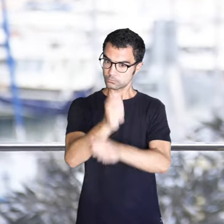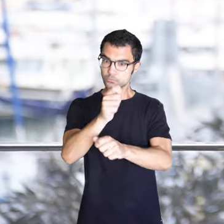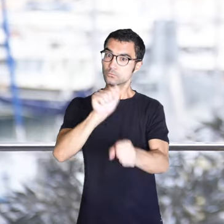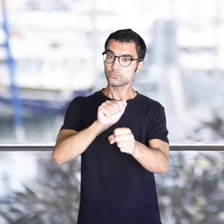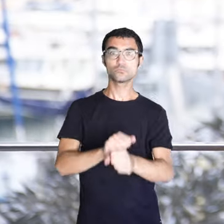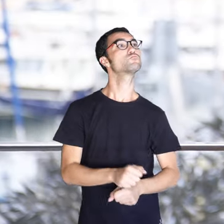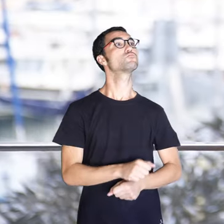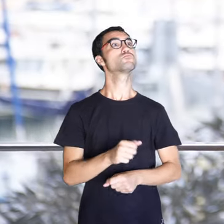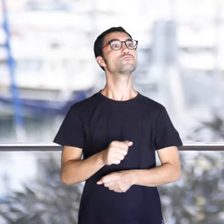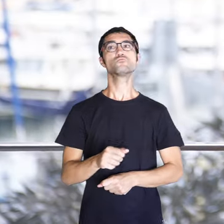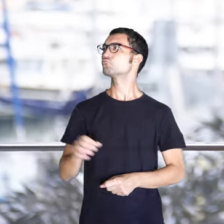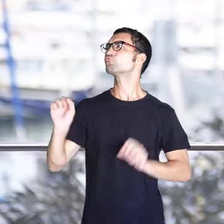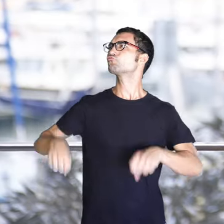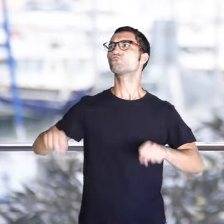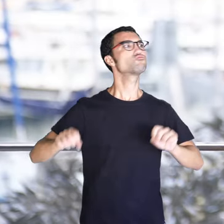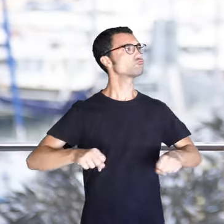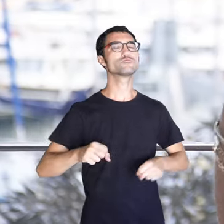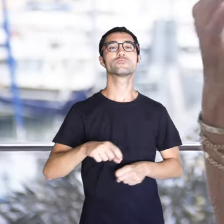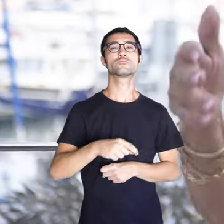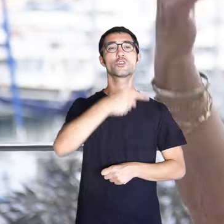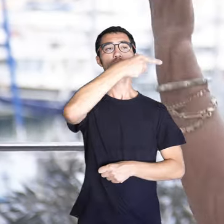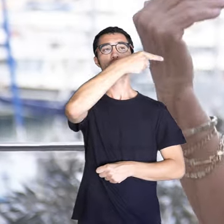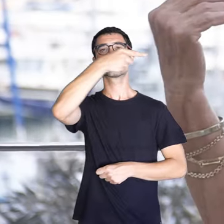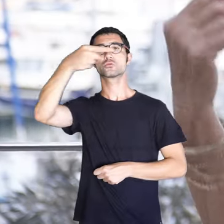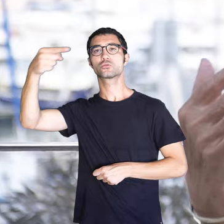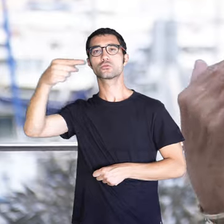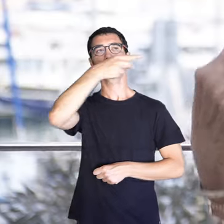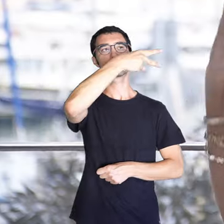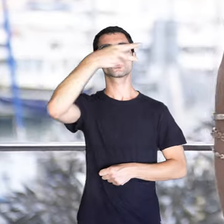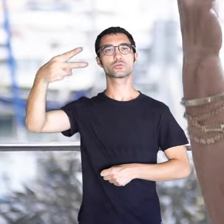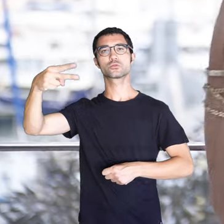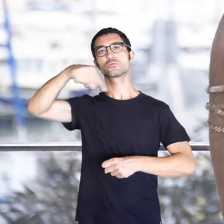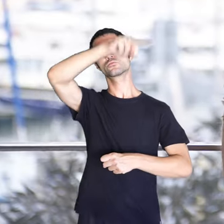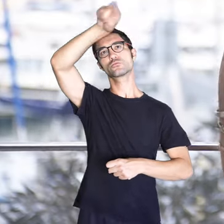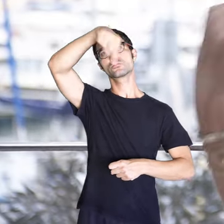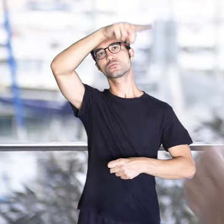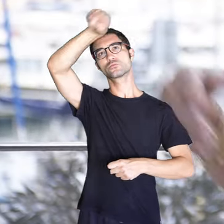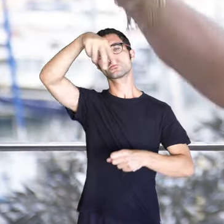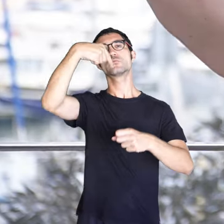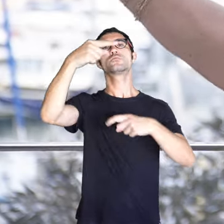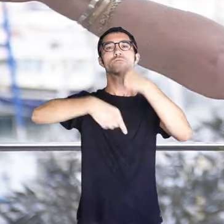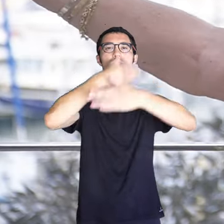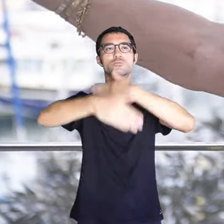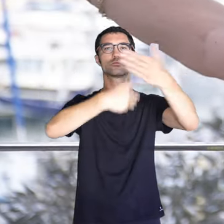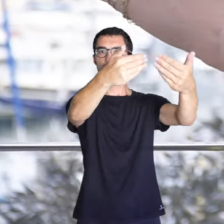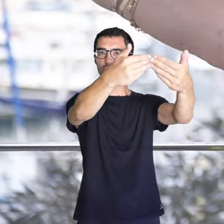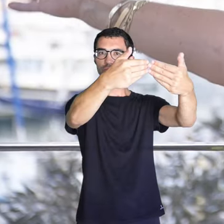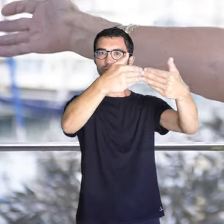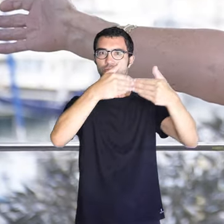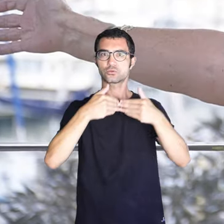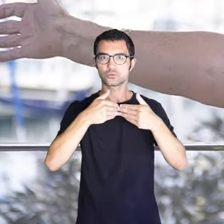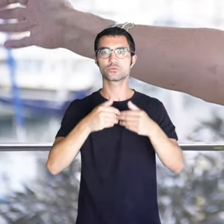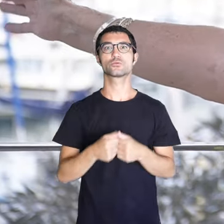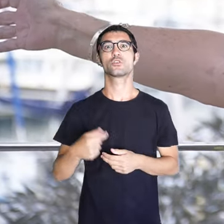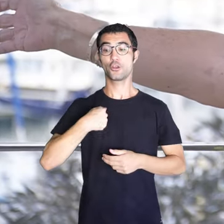Claro, va estar una setmana allà, o dues, i després ja va venir la barca, amb aquesta barca a pescar, i com que jo anava